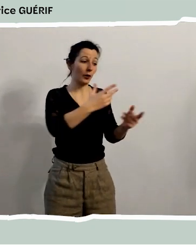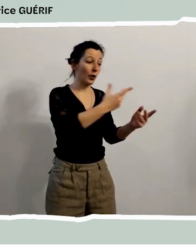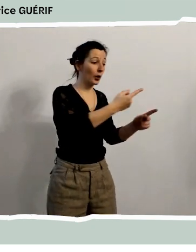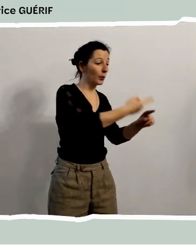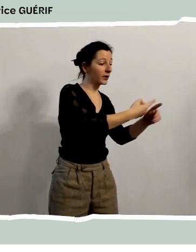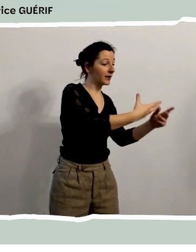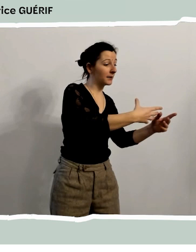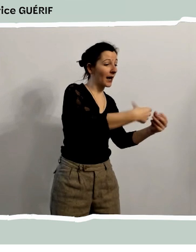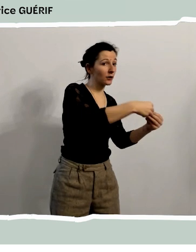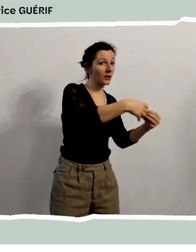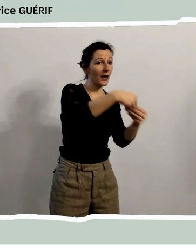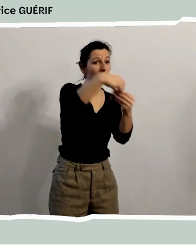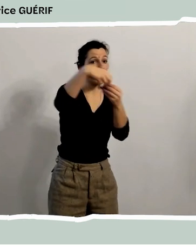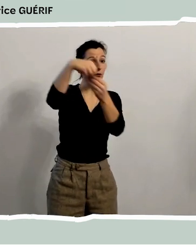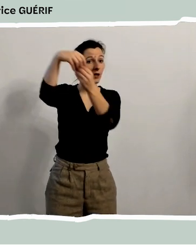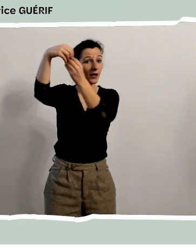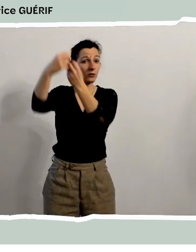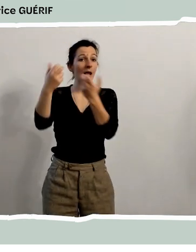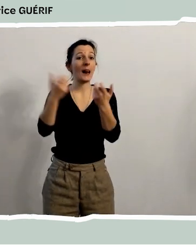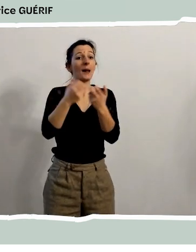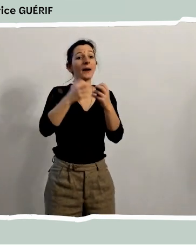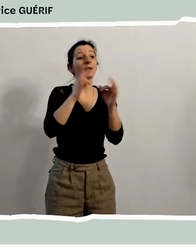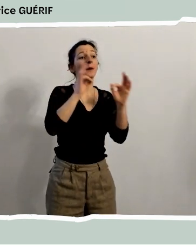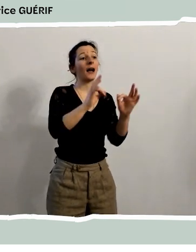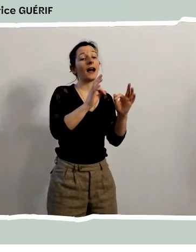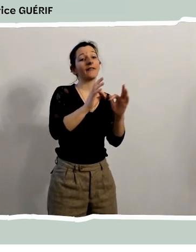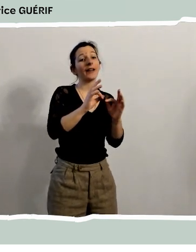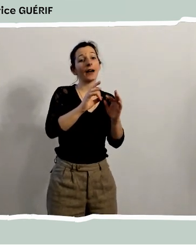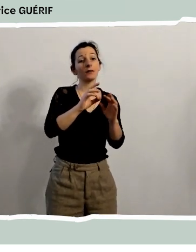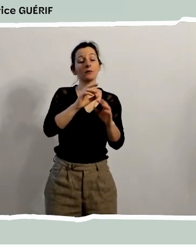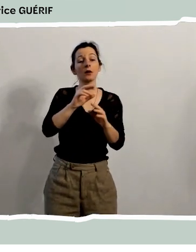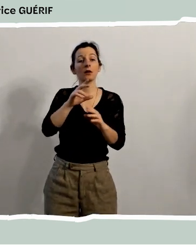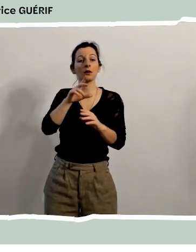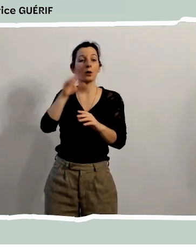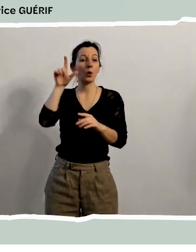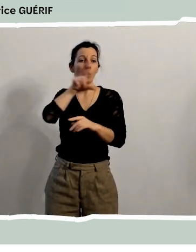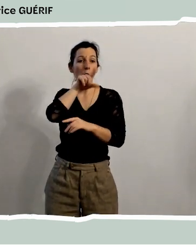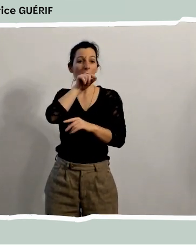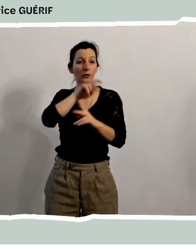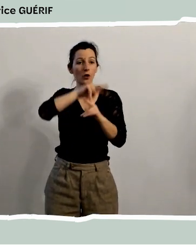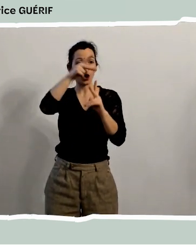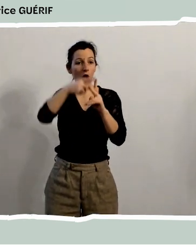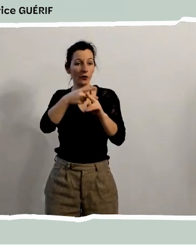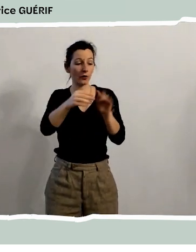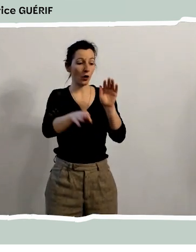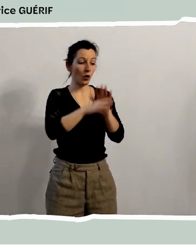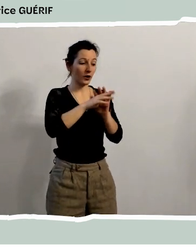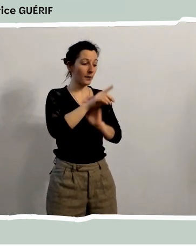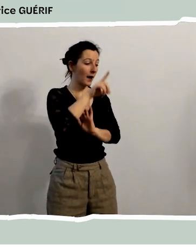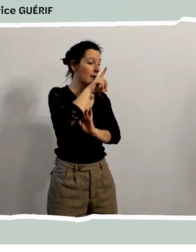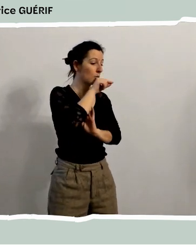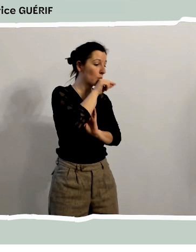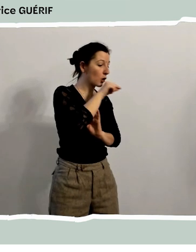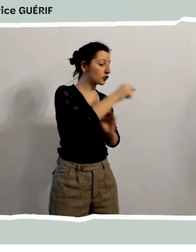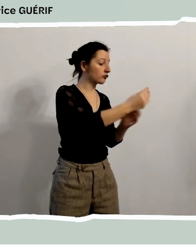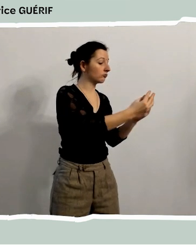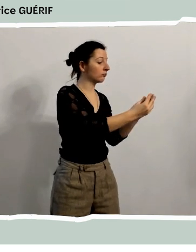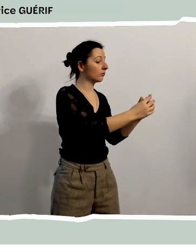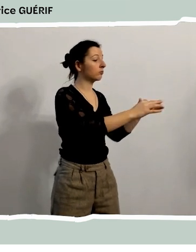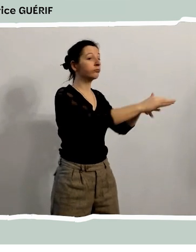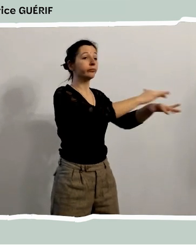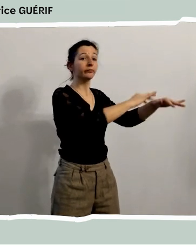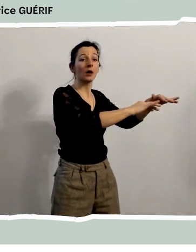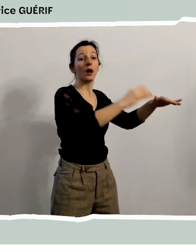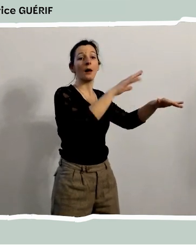hein, là c'est l'exemple des œufs de goéland, hein, qui de plancton de différents types arrivent aux œufs de goéland, mais on aurait pu prendre l'homme